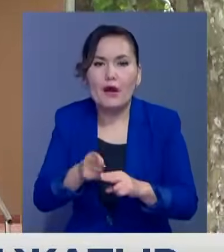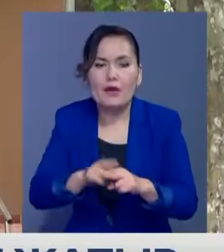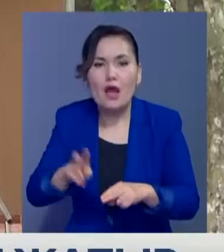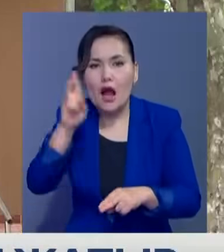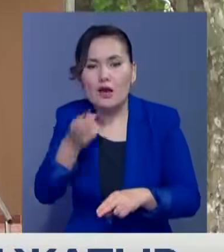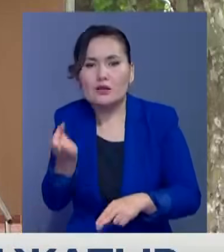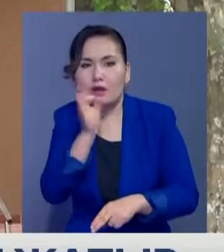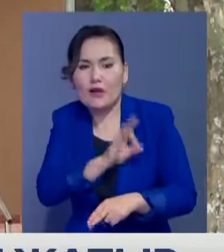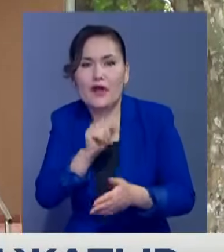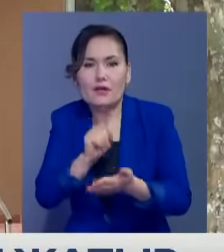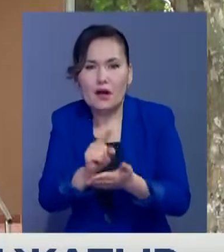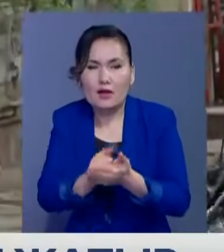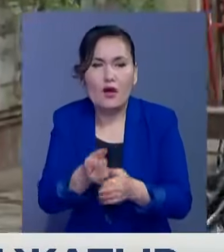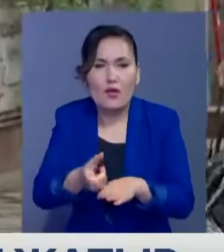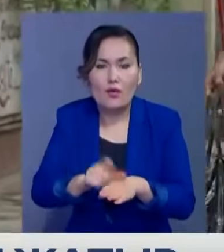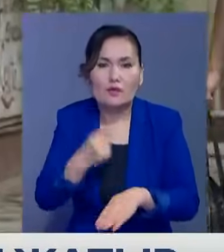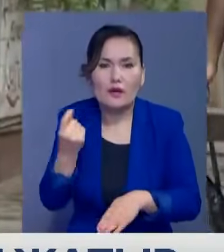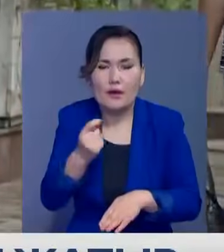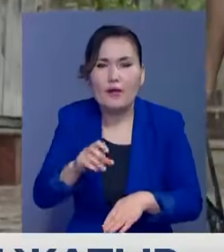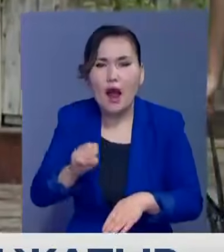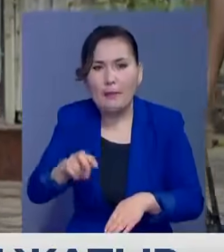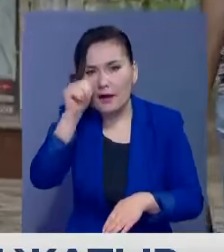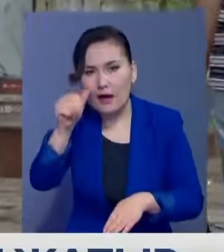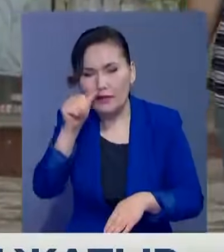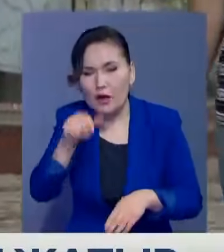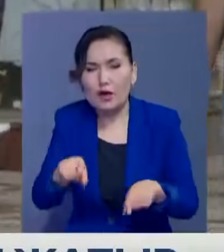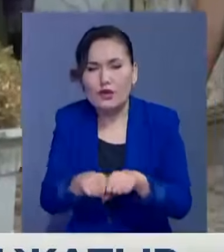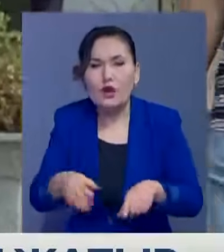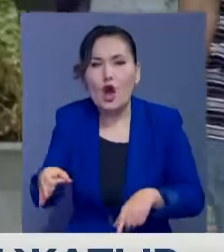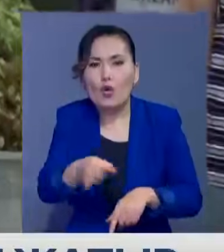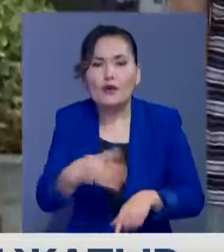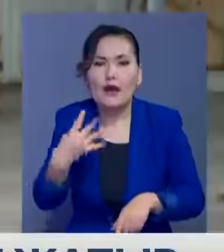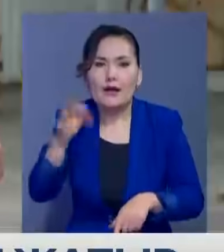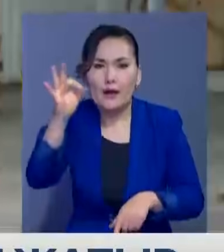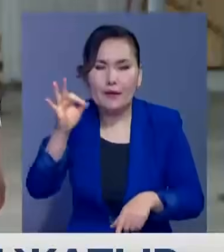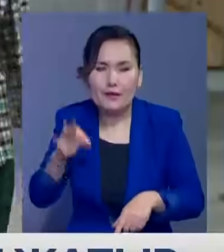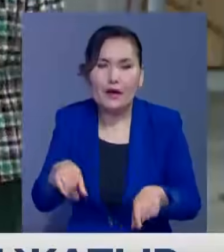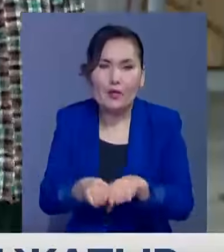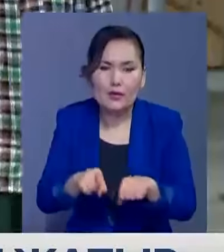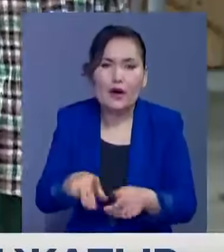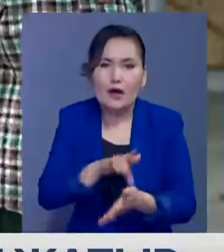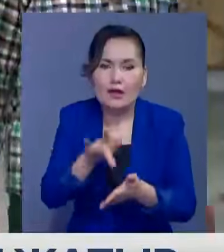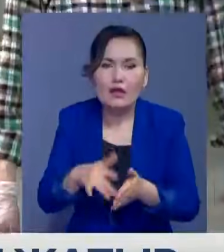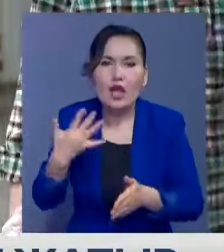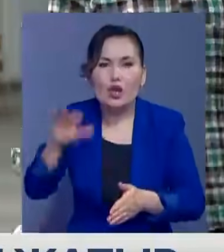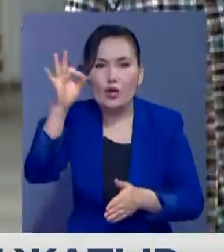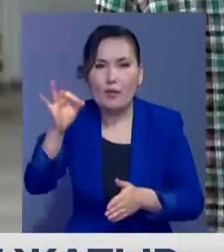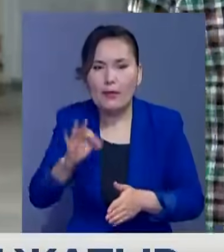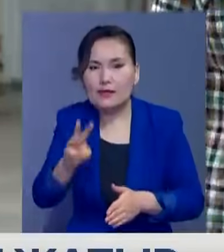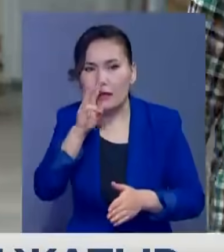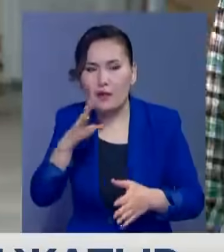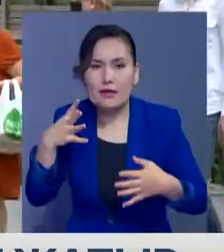көлемі де көңіл көншітпейді. Сәуір айында міндетті төлемдер кей облыстарда 40%-ке, енді бір қалаларда 50%-ға